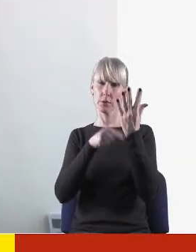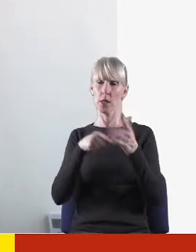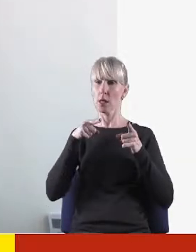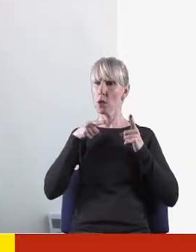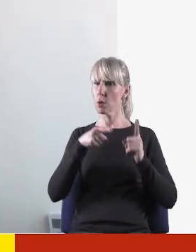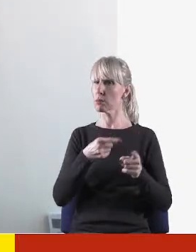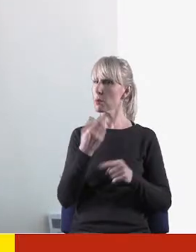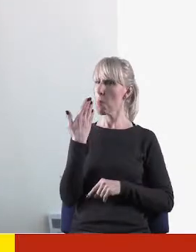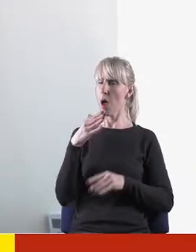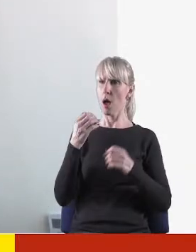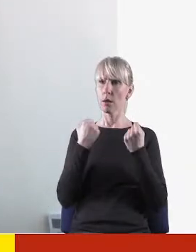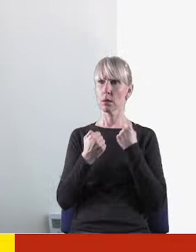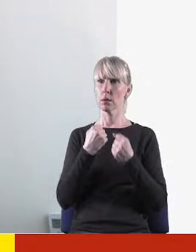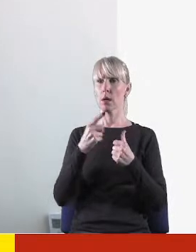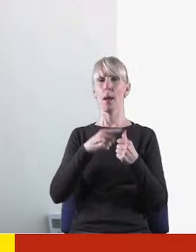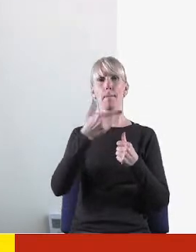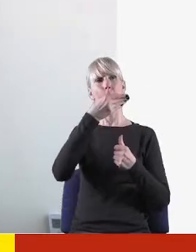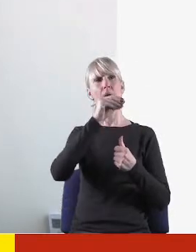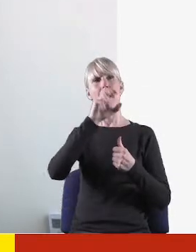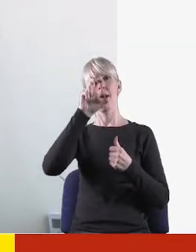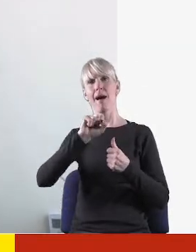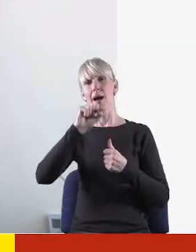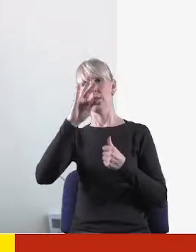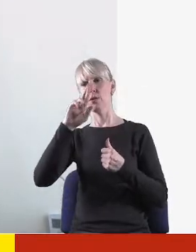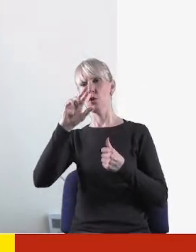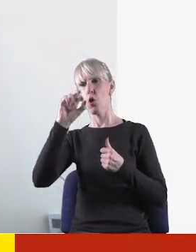innymi mechatroniki. Tutaj zdawalność